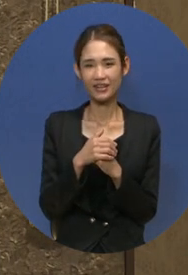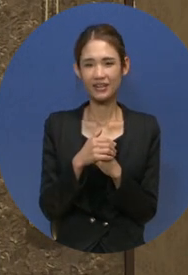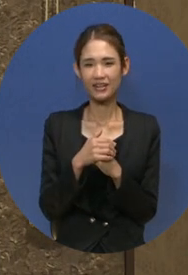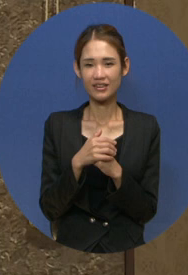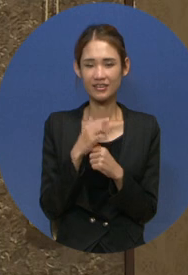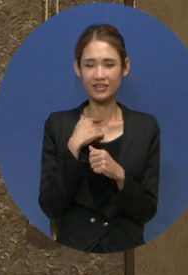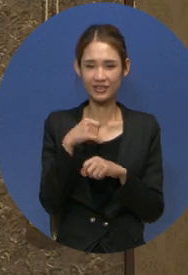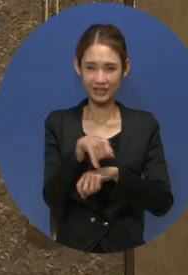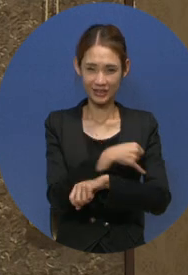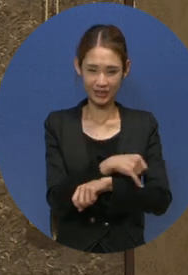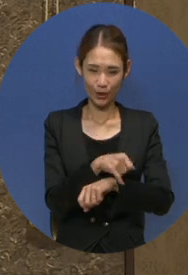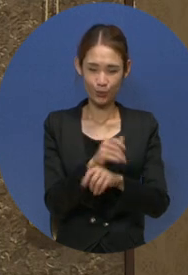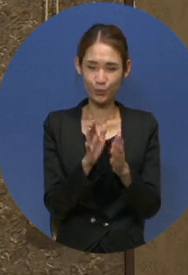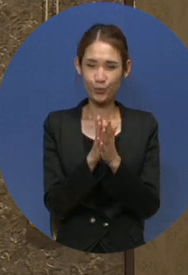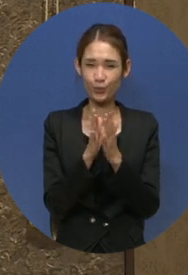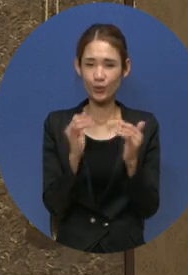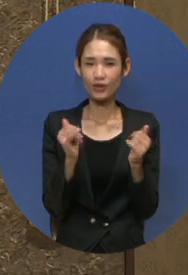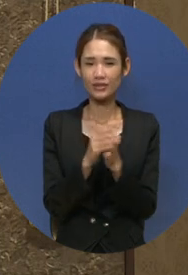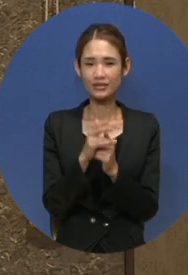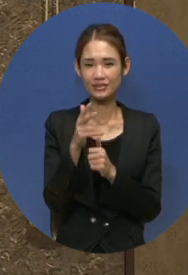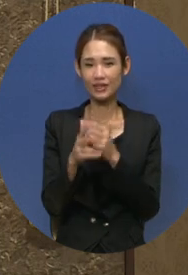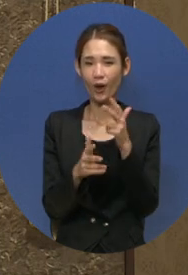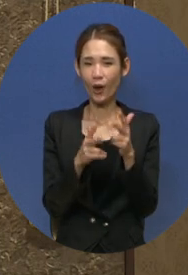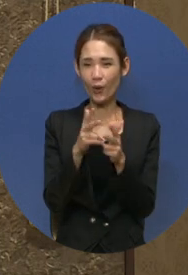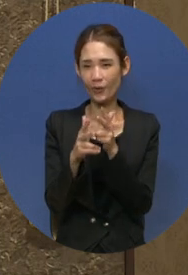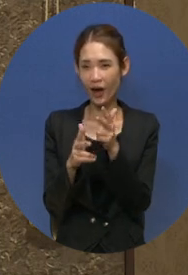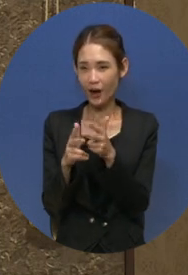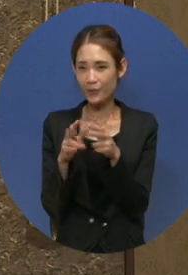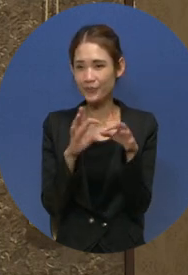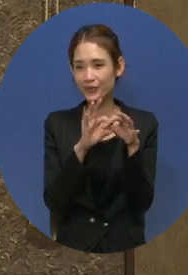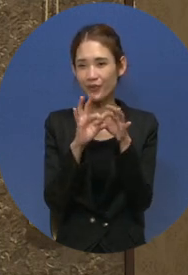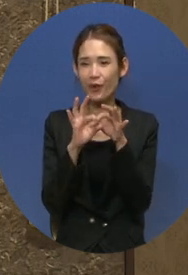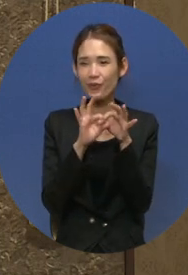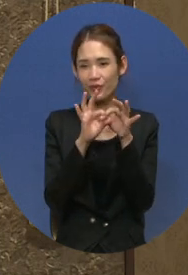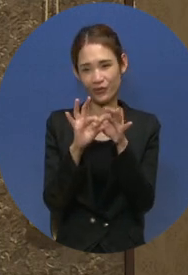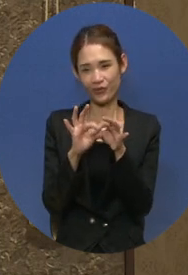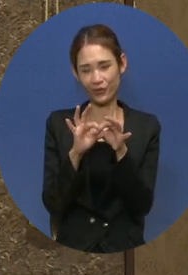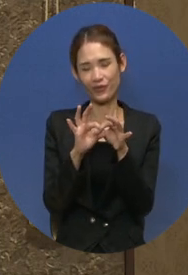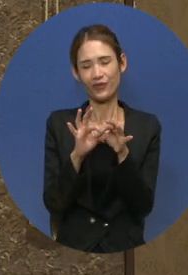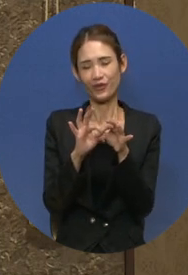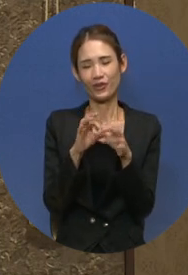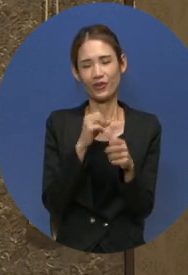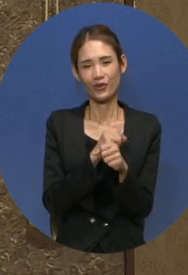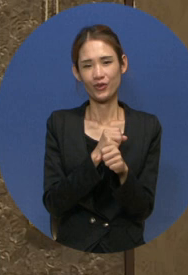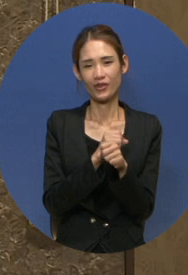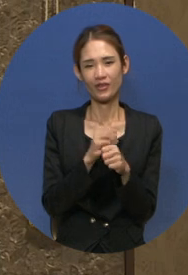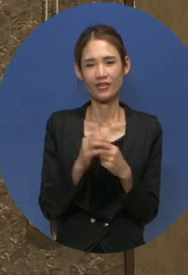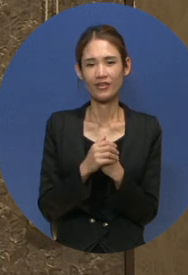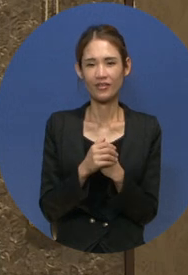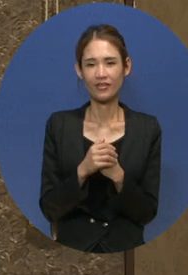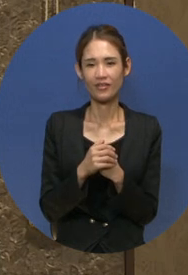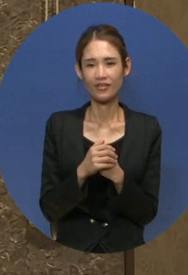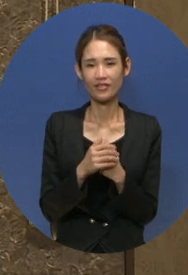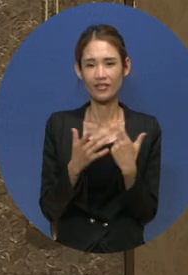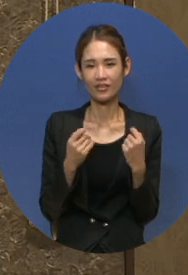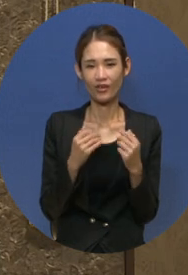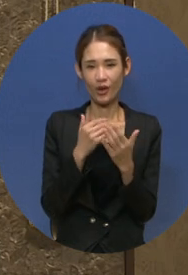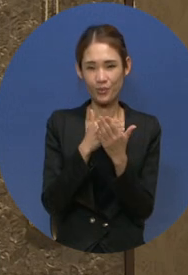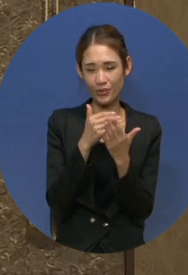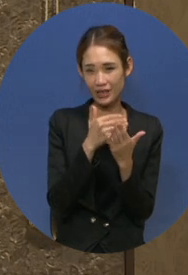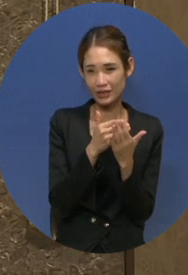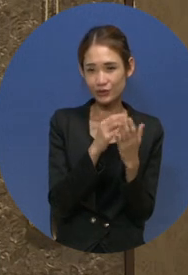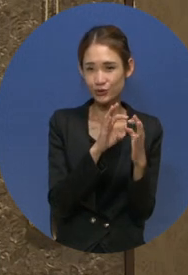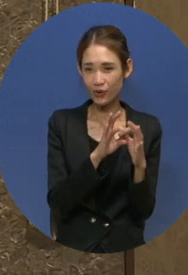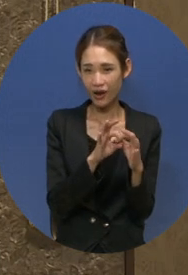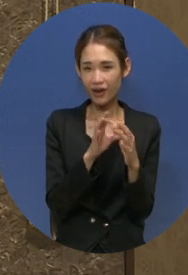이런 디자인을 또그 본인들의 그 사업에다가 같이 또 이렇게 연결해서 하기도 하고요. 이렇게 이제 미술